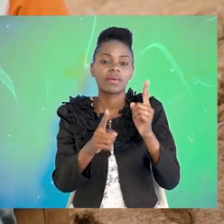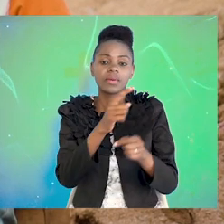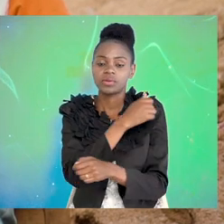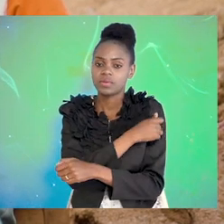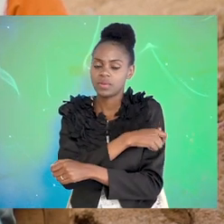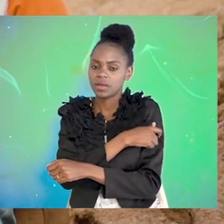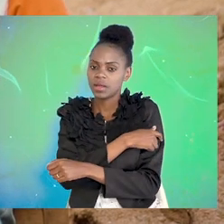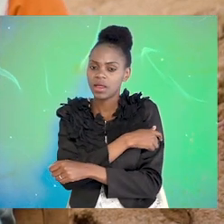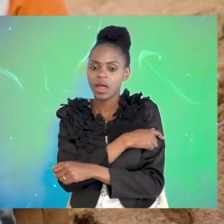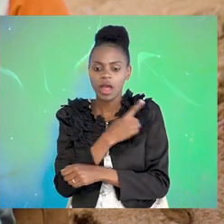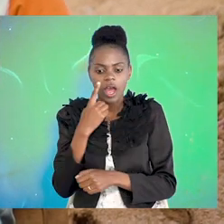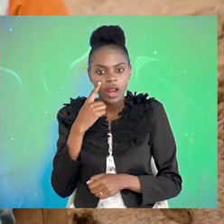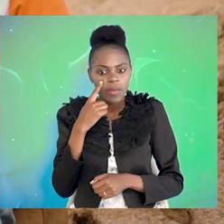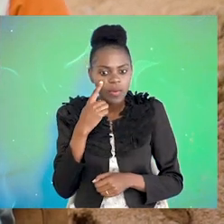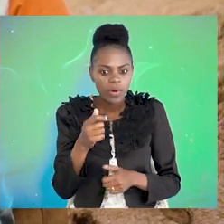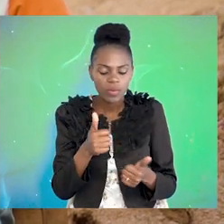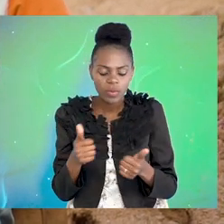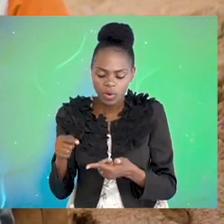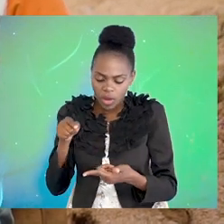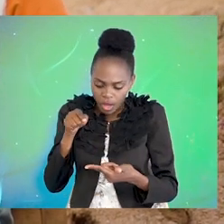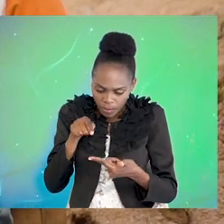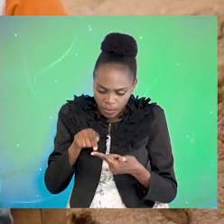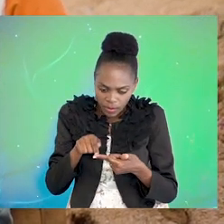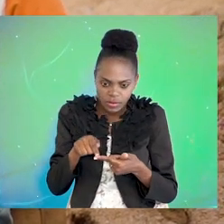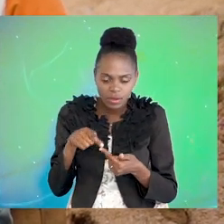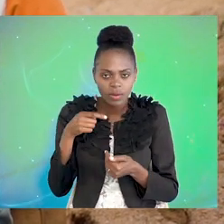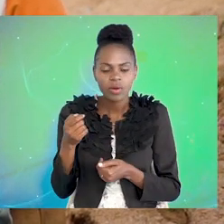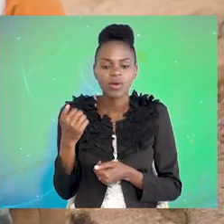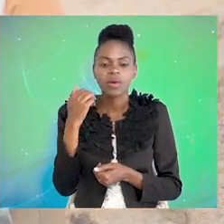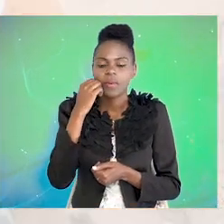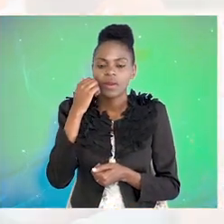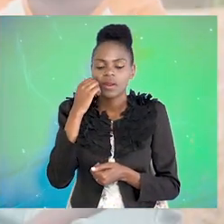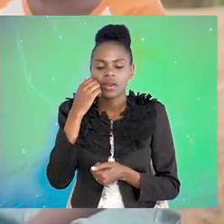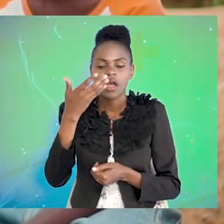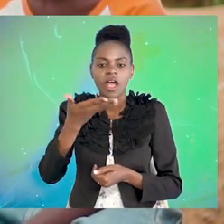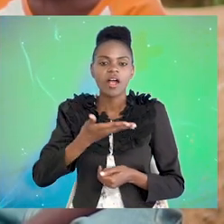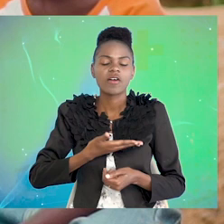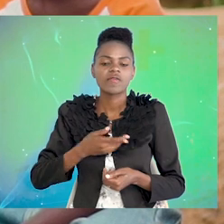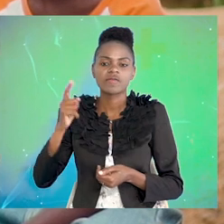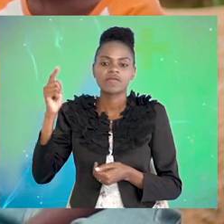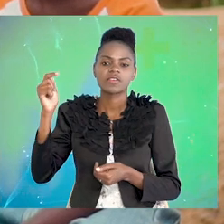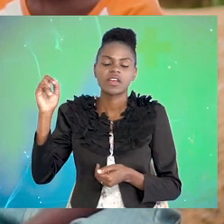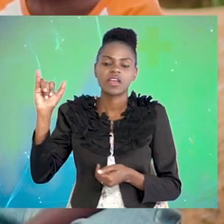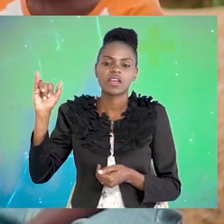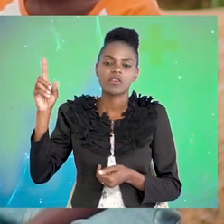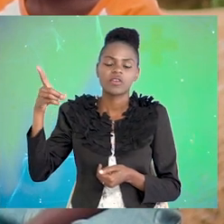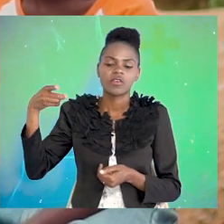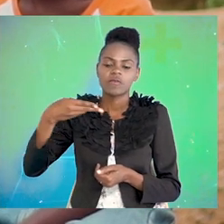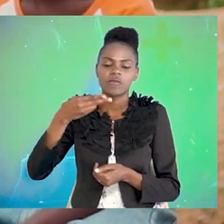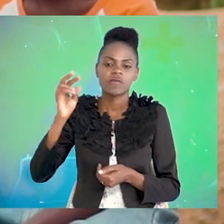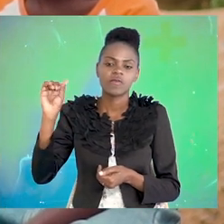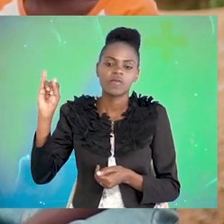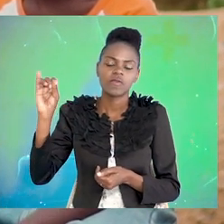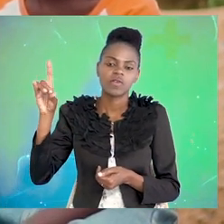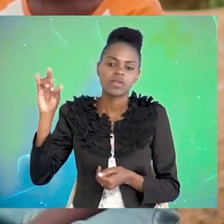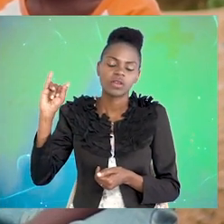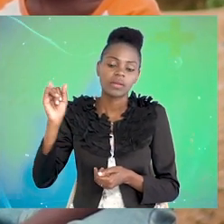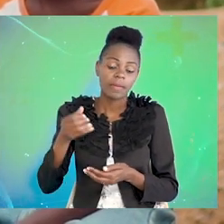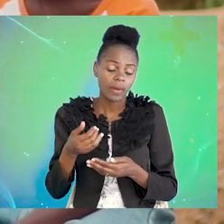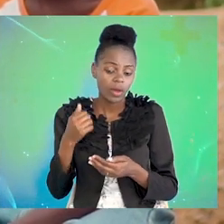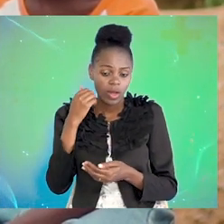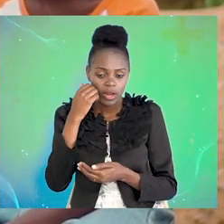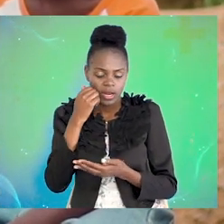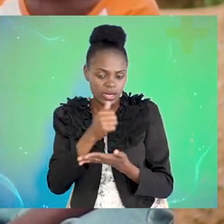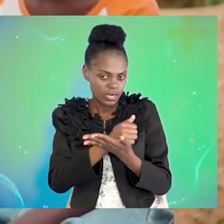kuchipatala atamuunika atamuyeza ndimana apeza kuti mwana akudwala cha typhoid. Thandizo limene tinalandira tapita kuchipatala